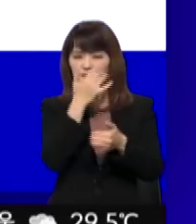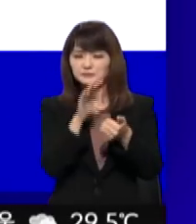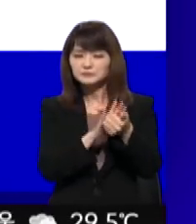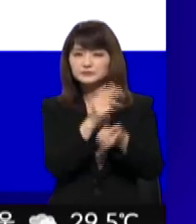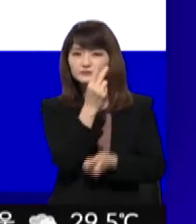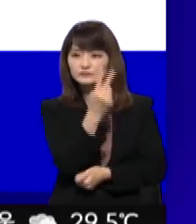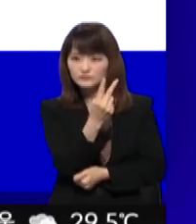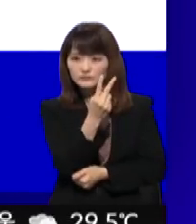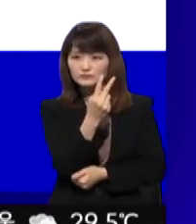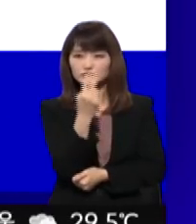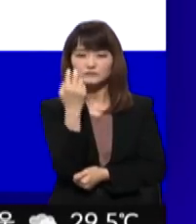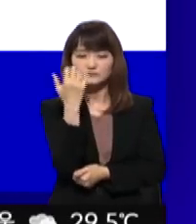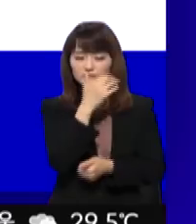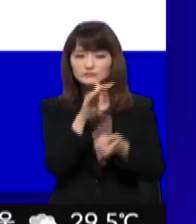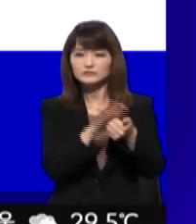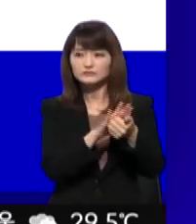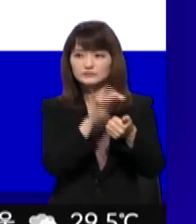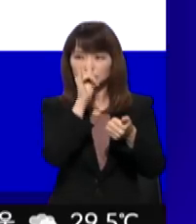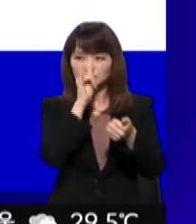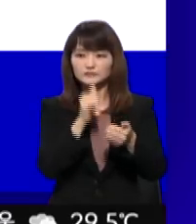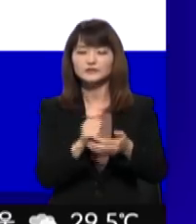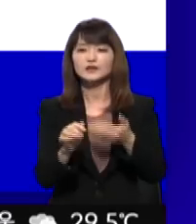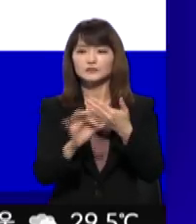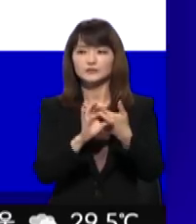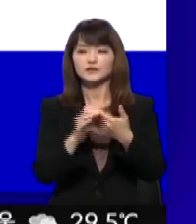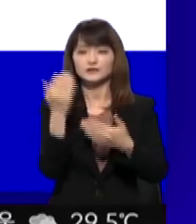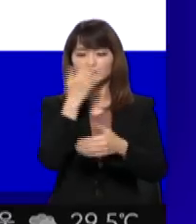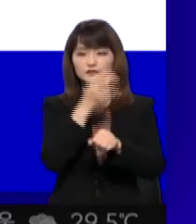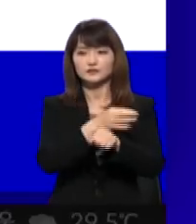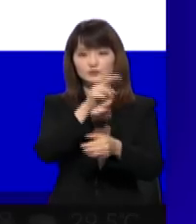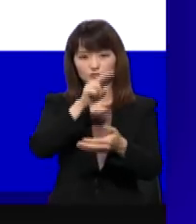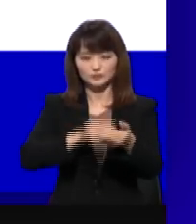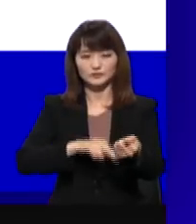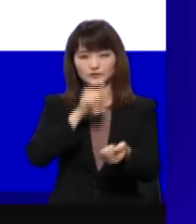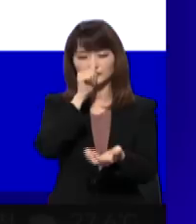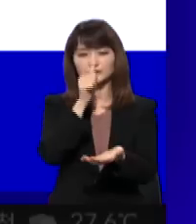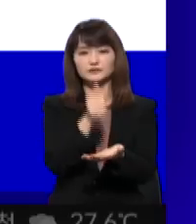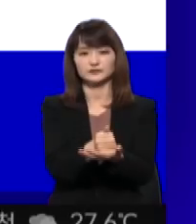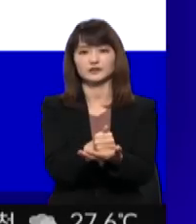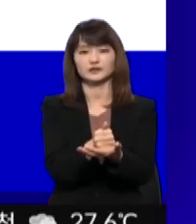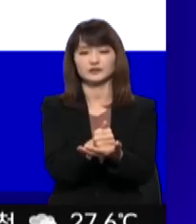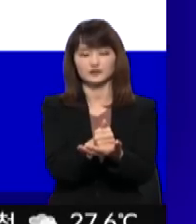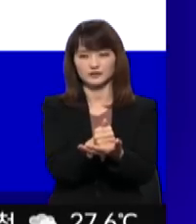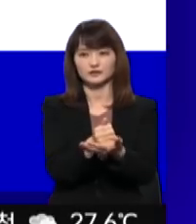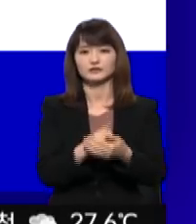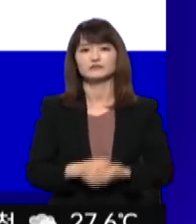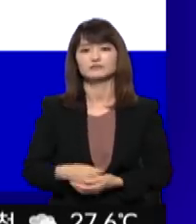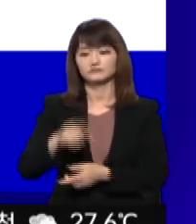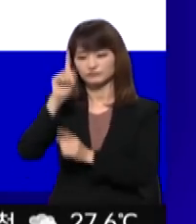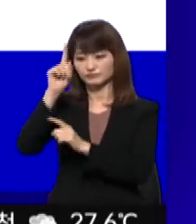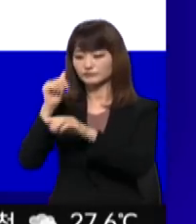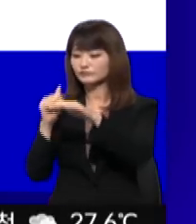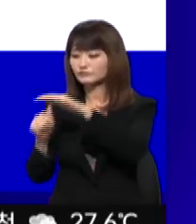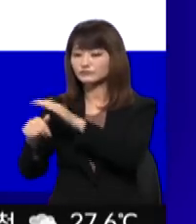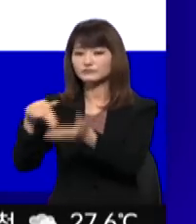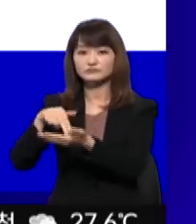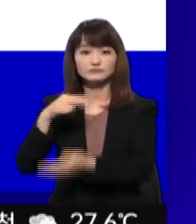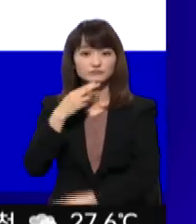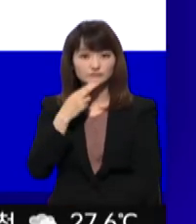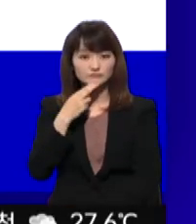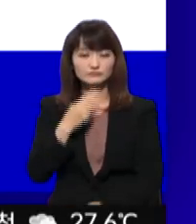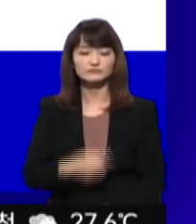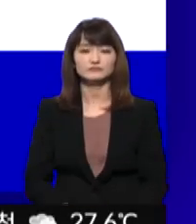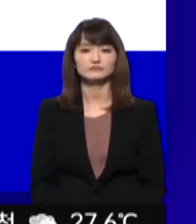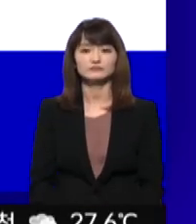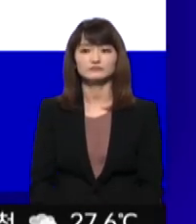만약 성접대를 받았다면 성매매의 특별법에 의해서 범법 행위가 됩니다 그런데 이준석 대표 측은 없었다 그리고